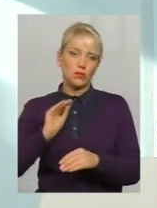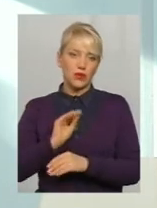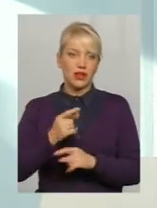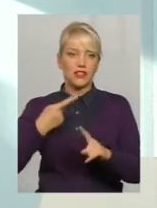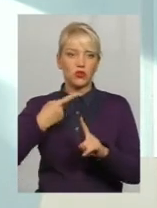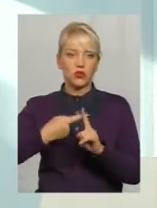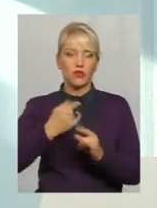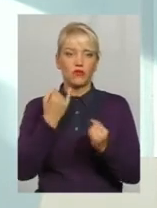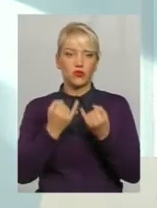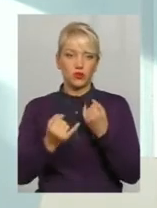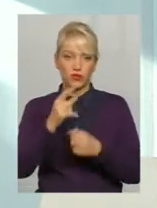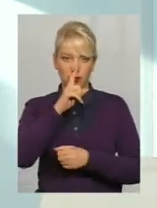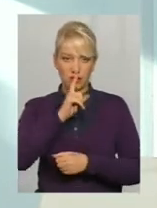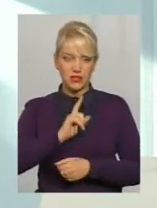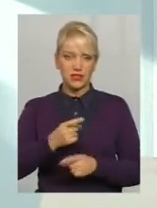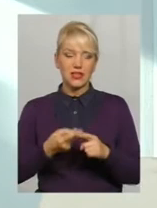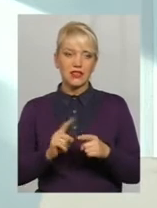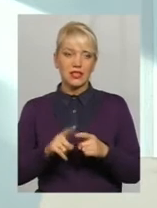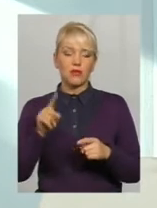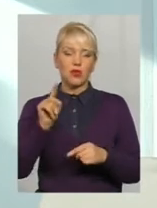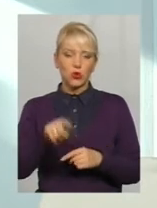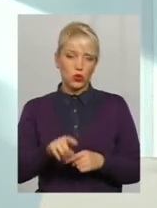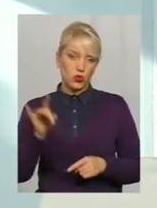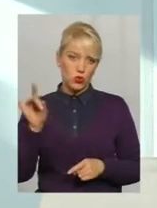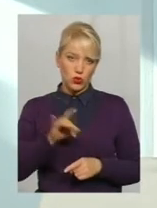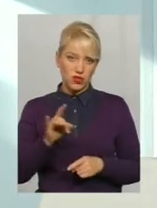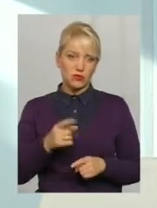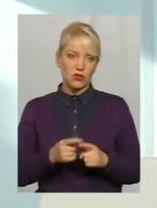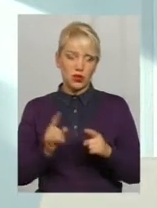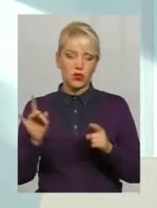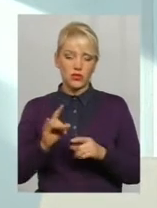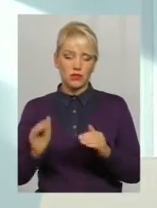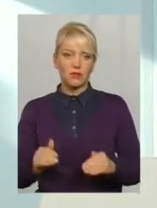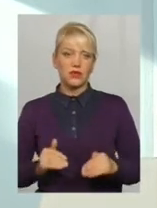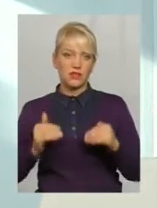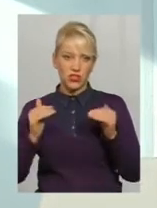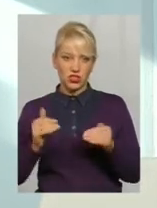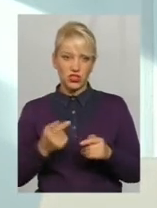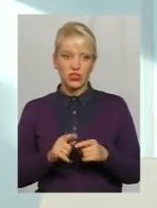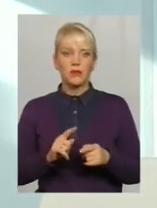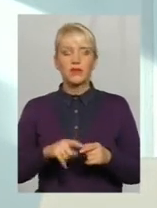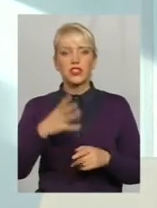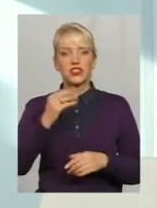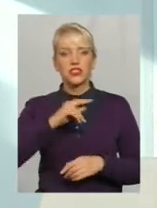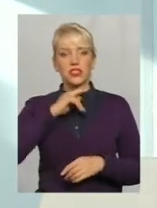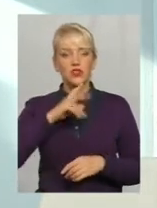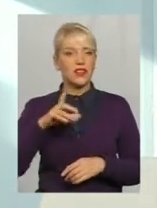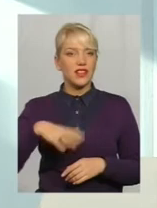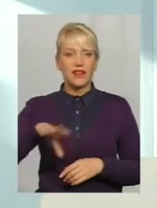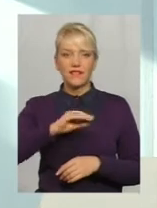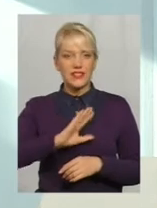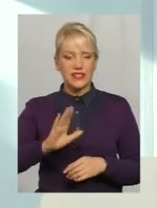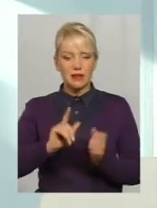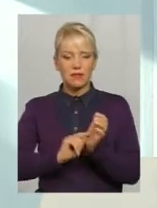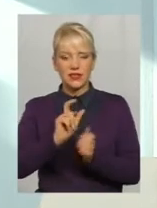таки, у жовтні місяці. Це той розмір, це розмір того підвищення. Ще хотіла б зауважити, що у нас не всі пенсіонери у